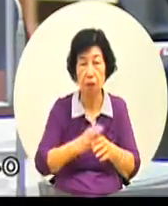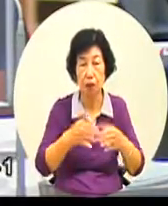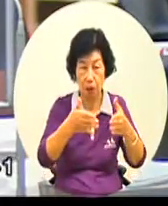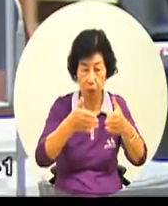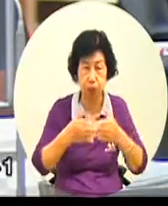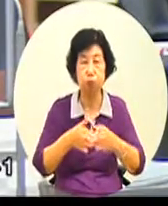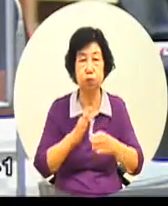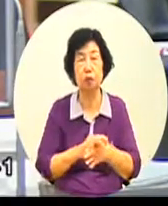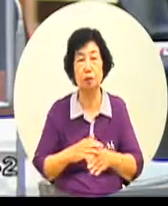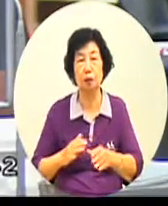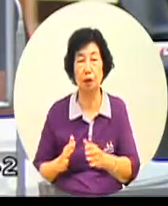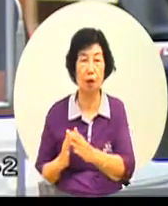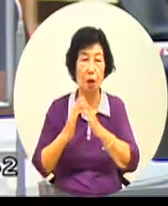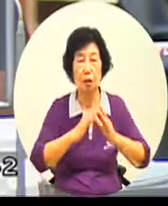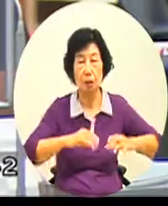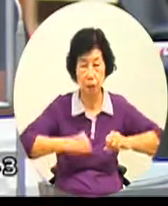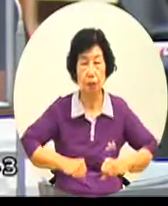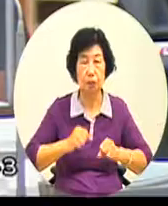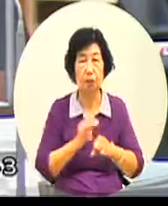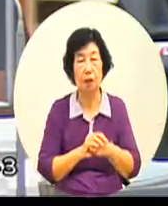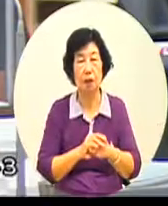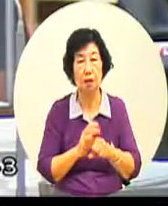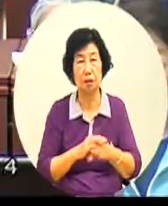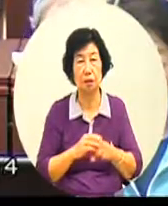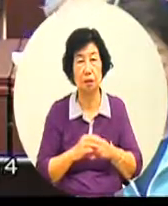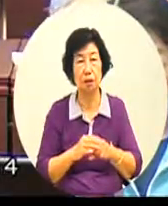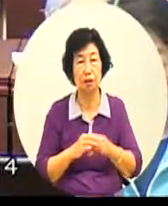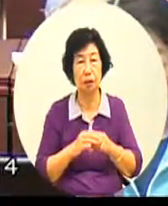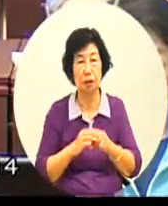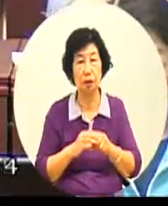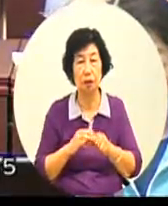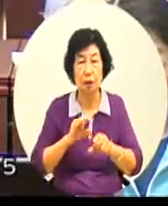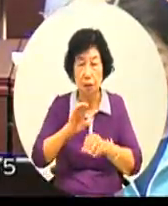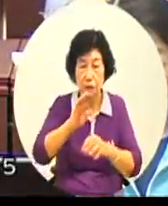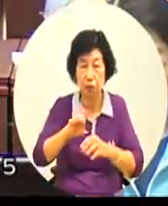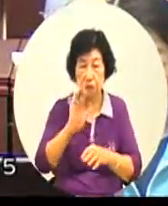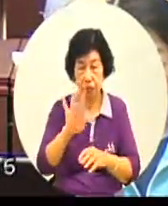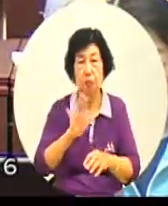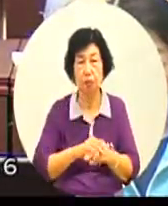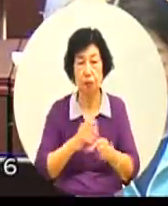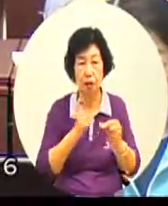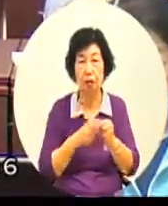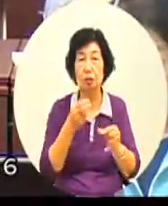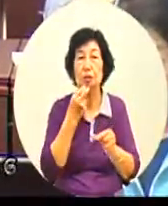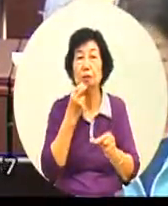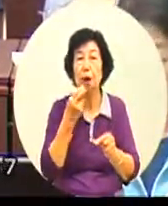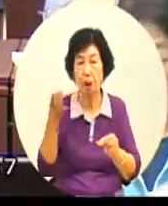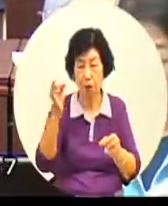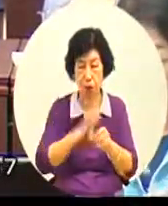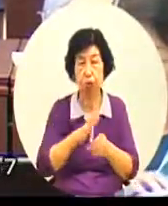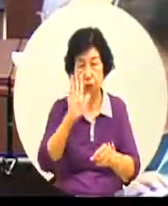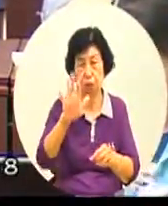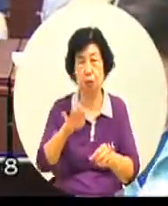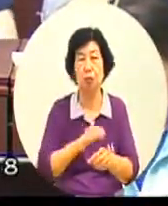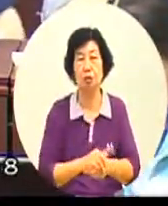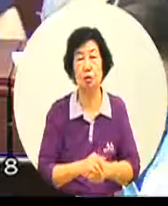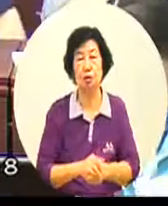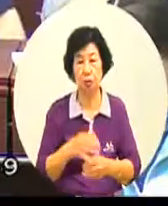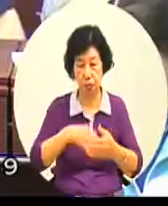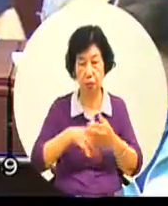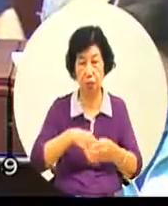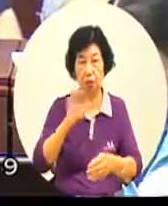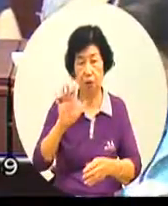这个部分中央再来也是会补助的，所以这个部分也都是在。在那个里面标准的配备。 谢谢局长，因为时